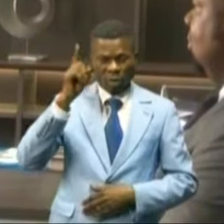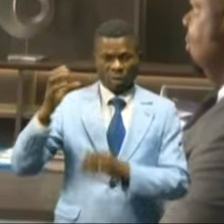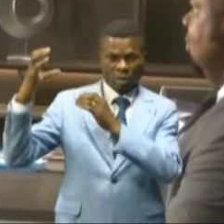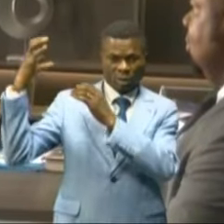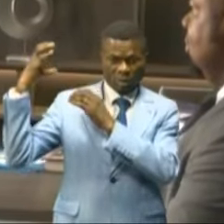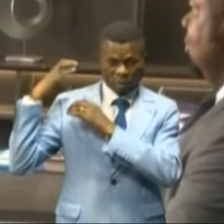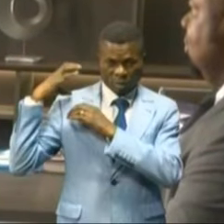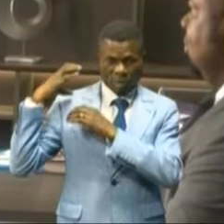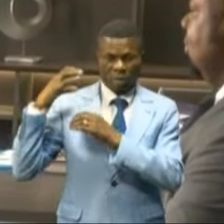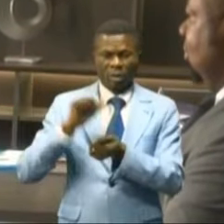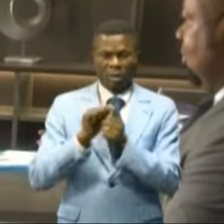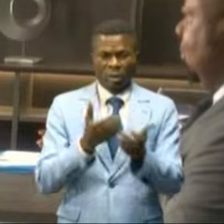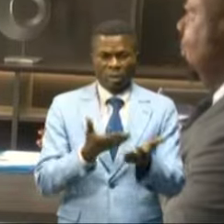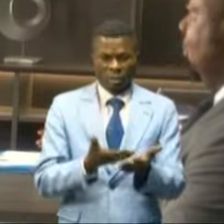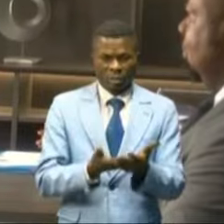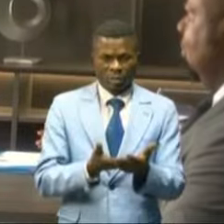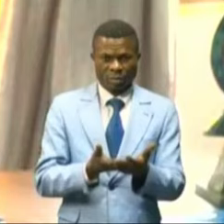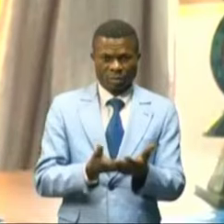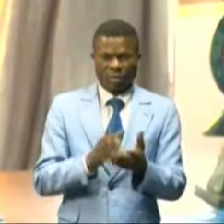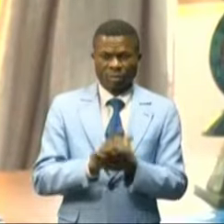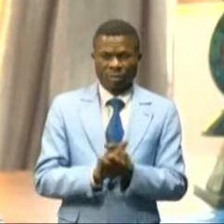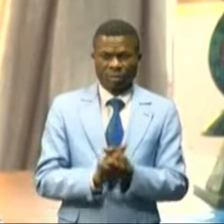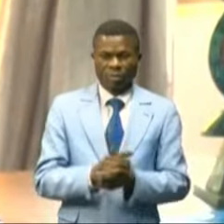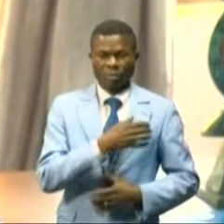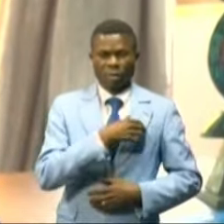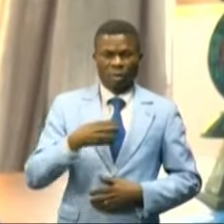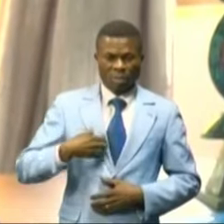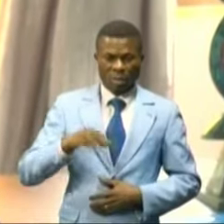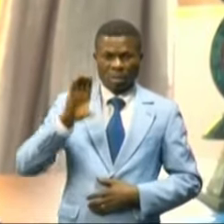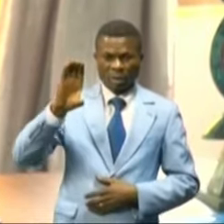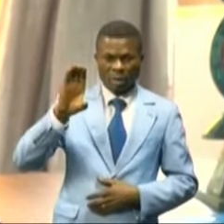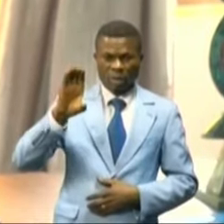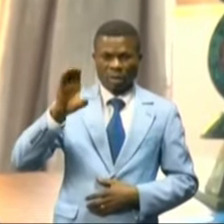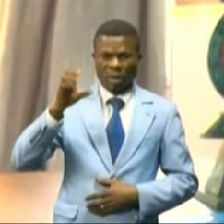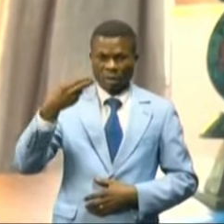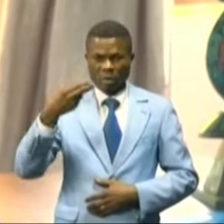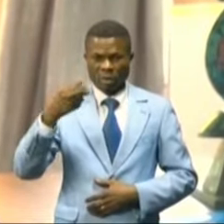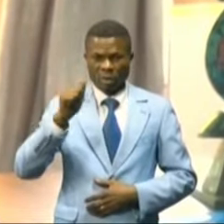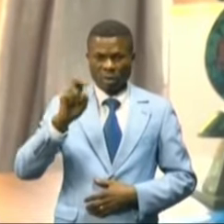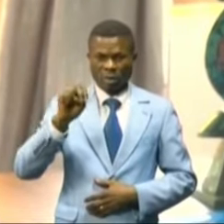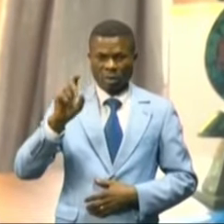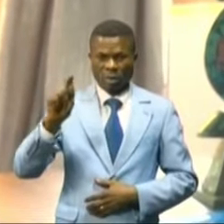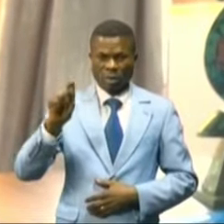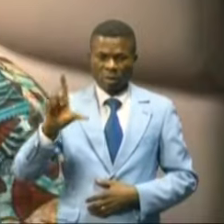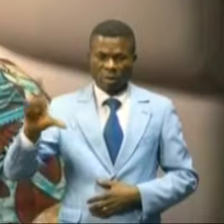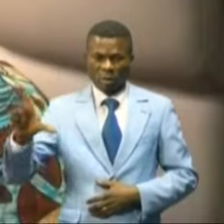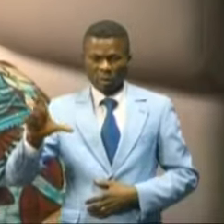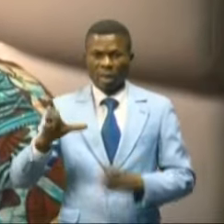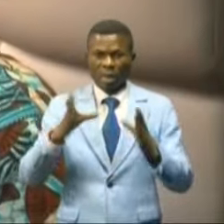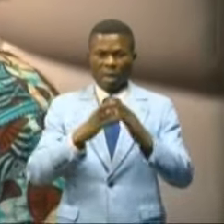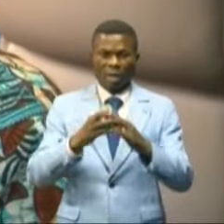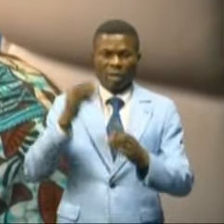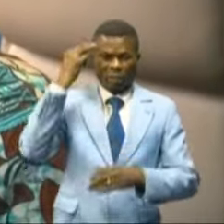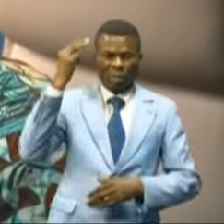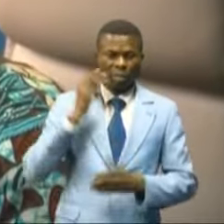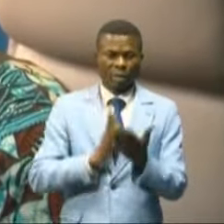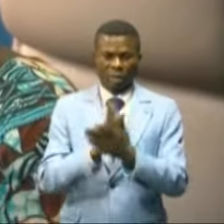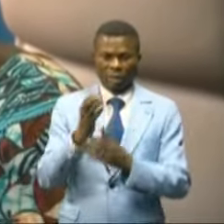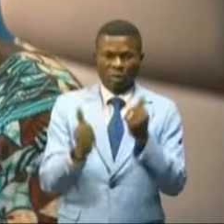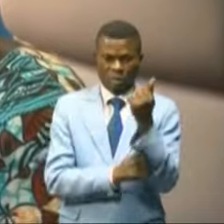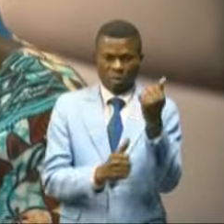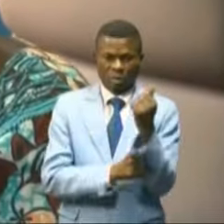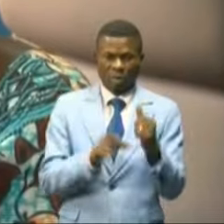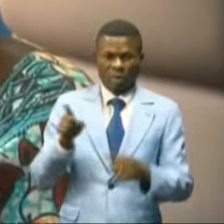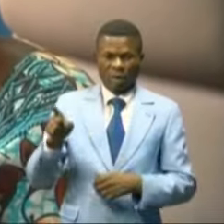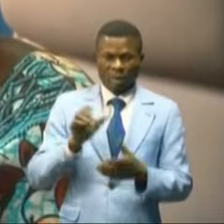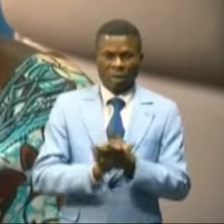traite de personnes, Eli Tello, Chantal Yelou-Moulop a présenté à la ministre des Droits humains, Chantal